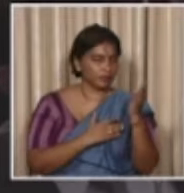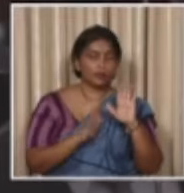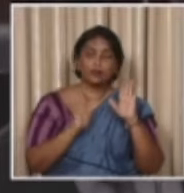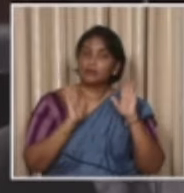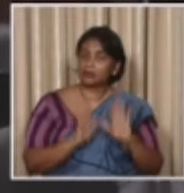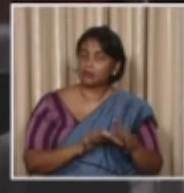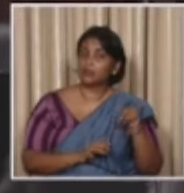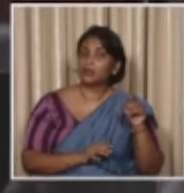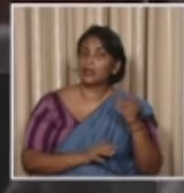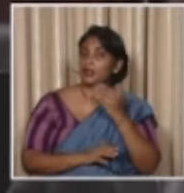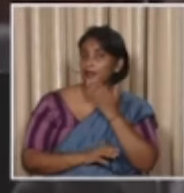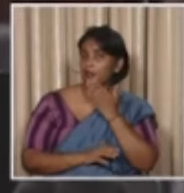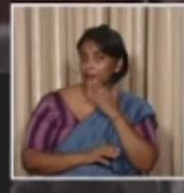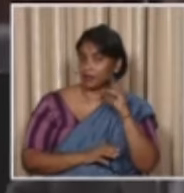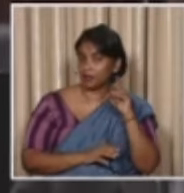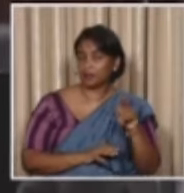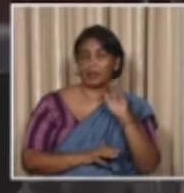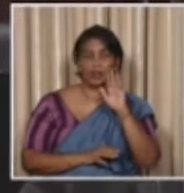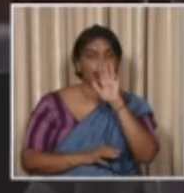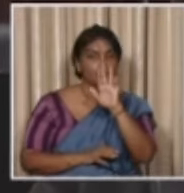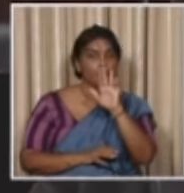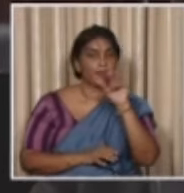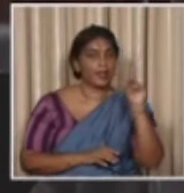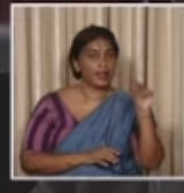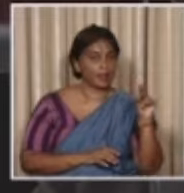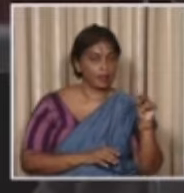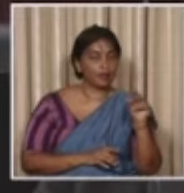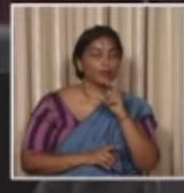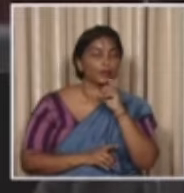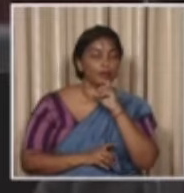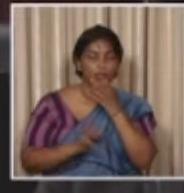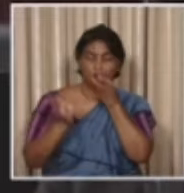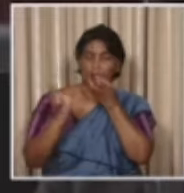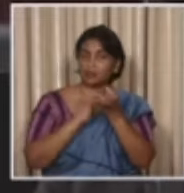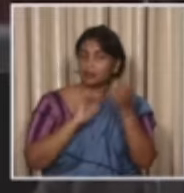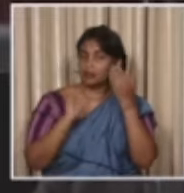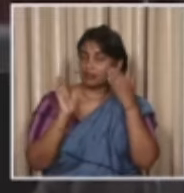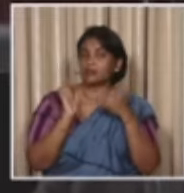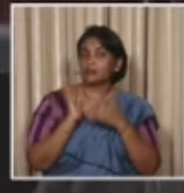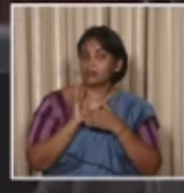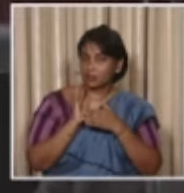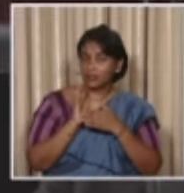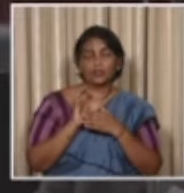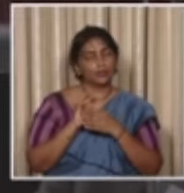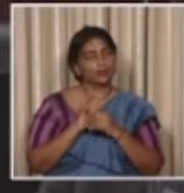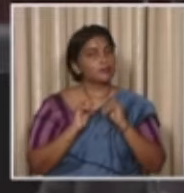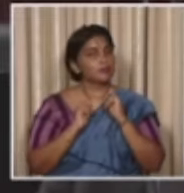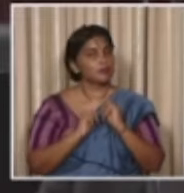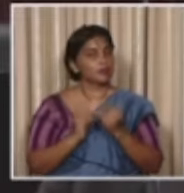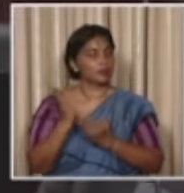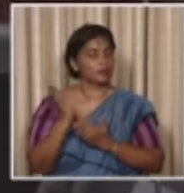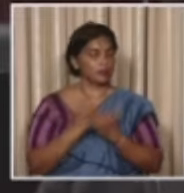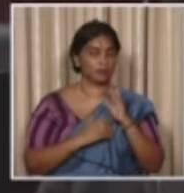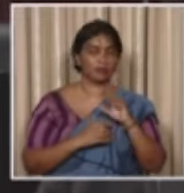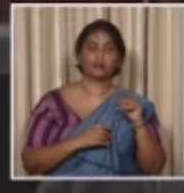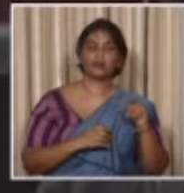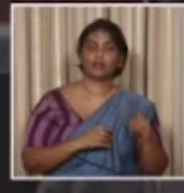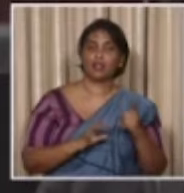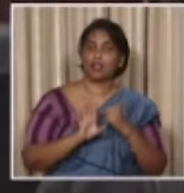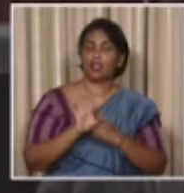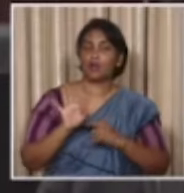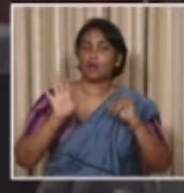නමුත් ඇමරිකාවේ 9/11 ත්‍රස්ත ප්‍රහාරය පිළිබඳ චෝදනා ගොනු කරන්නේ